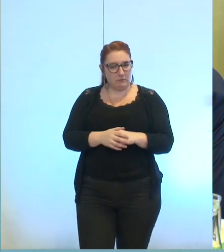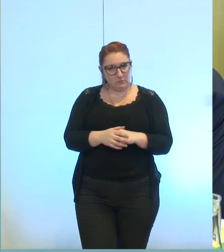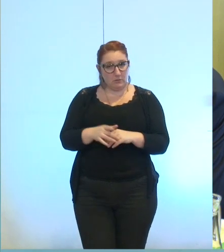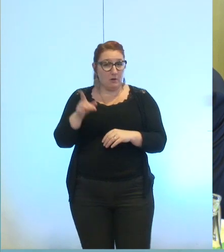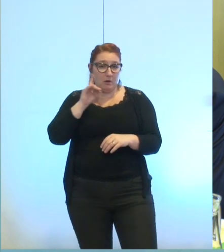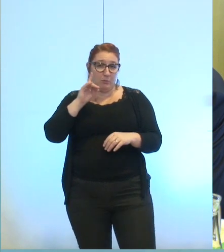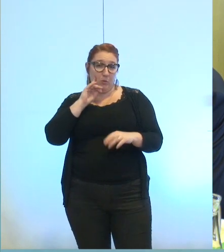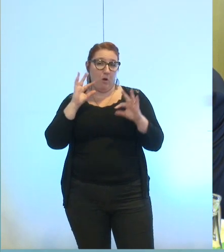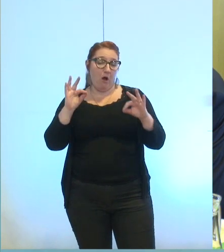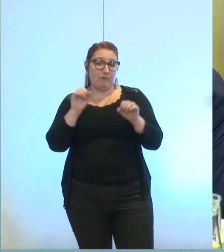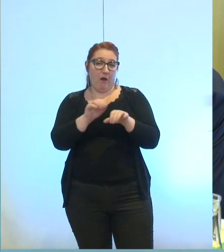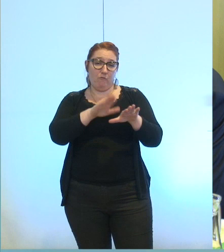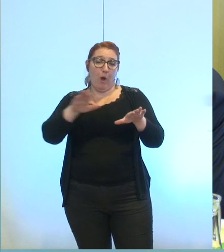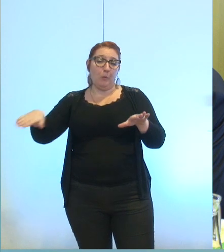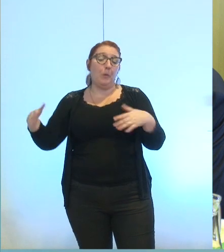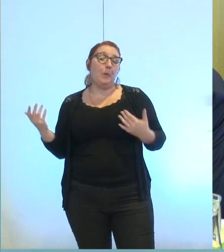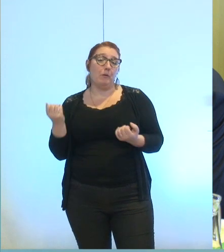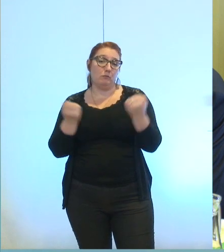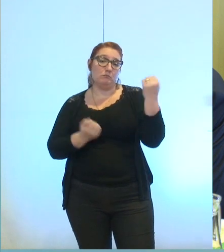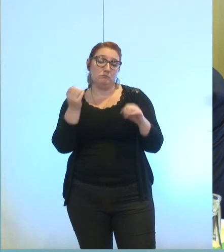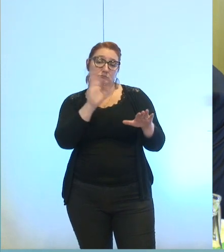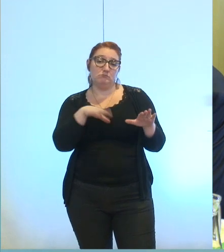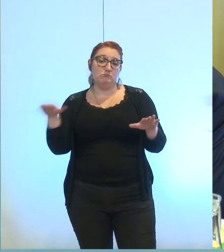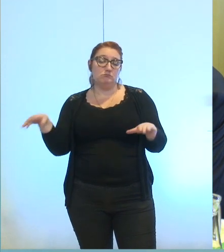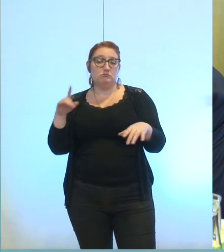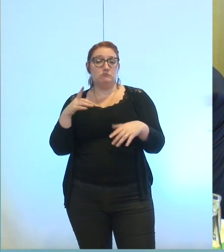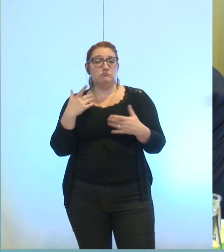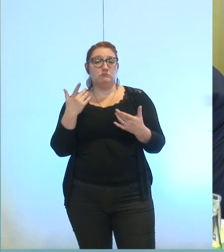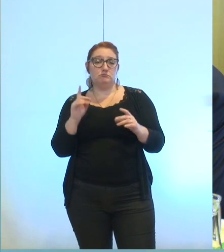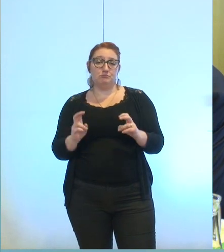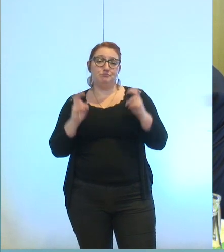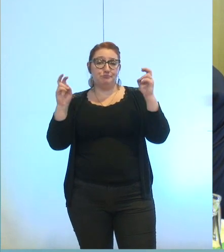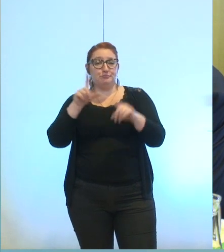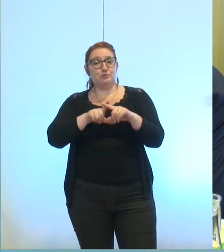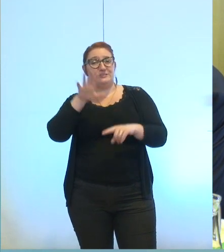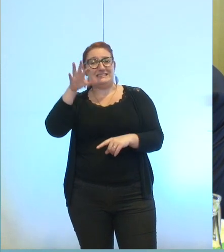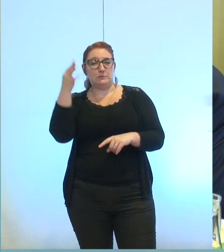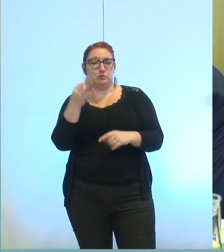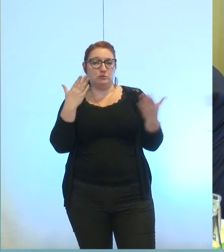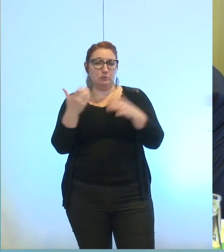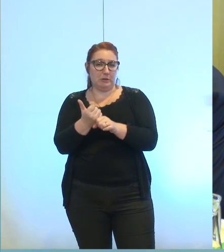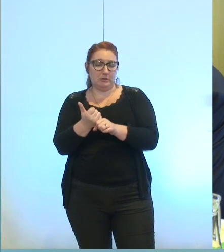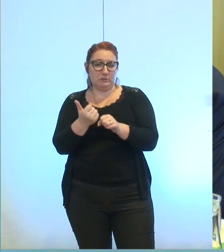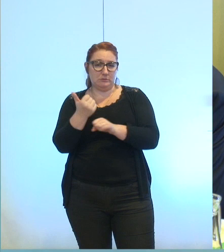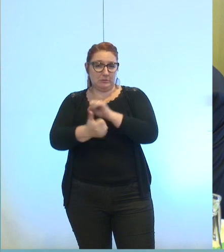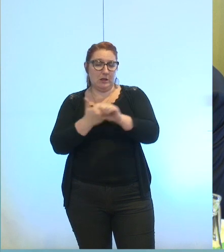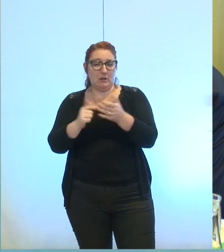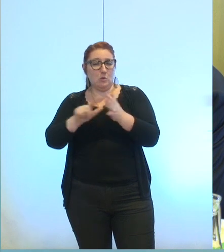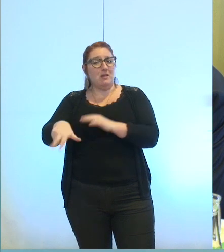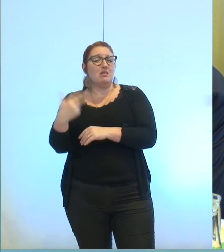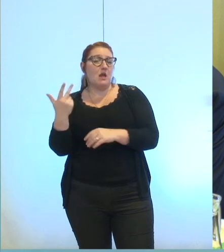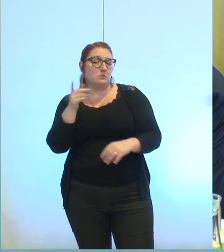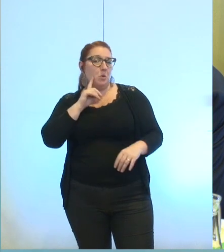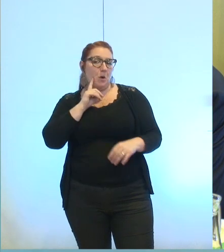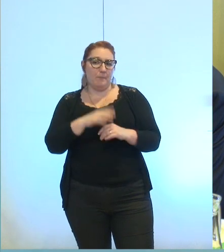parc roulant les crédits du parc roulant soit en augmentation de 5 % par rapport à 2013 jusqu'ici tout